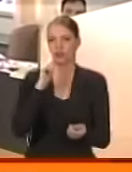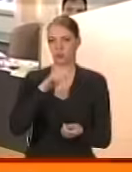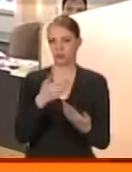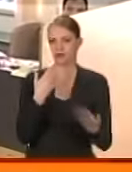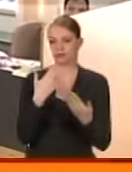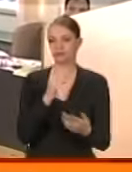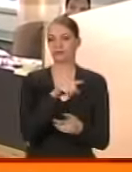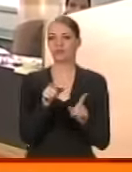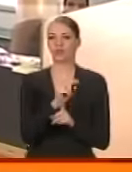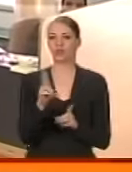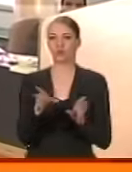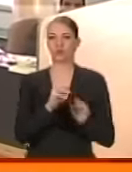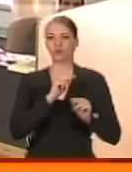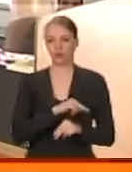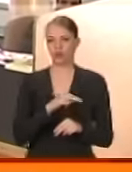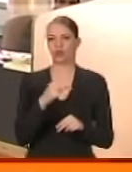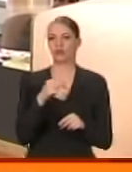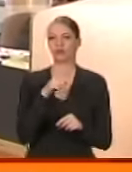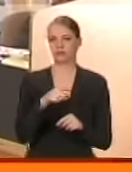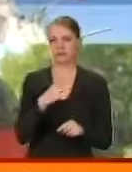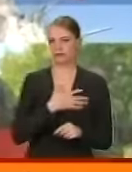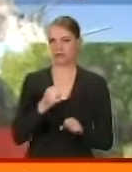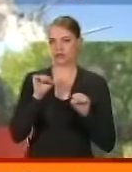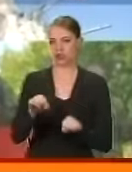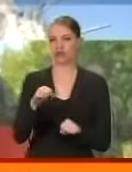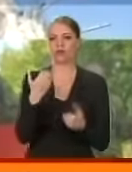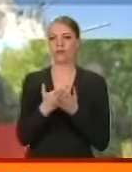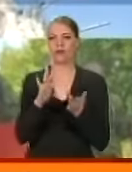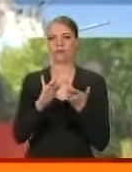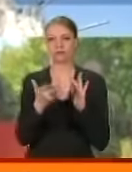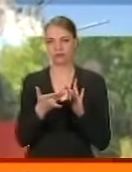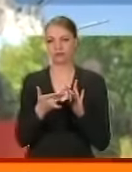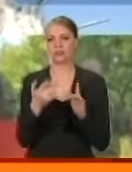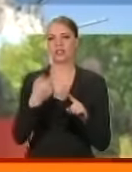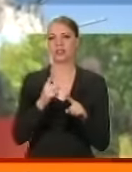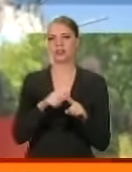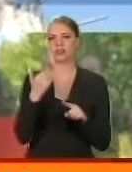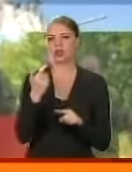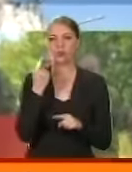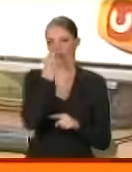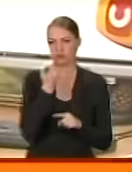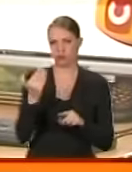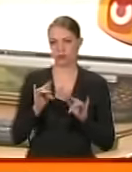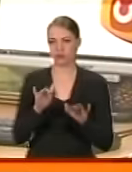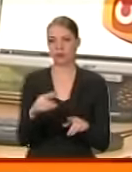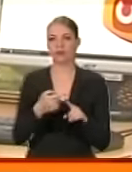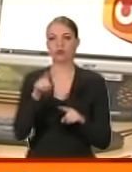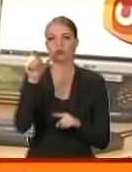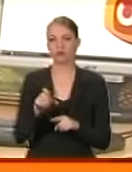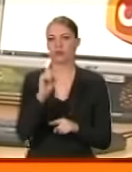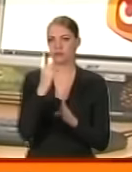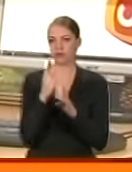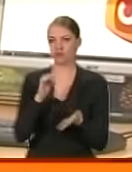настрій. Дехто з колег українофобки затято її захищає. Мовляв, сторінка в соцмережі – то її особиста справа. Це людина, прежде